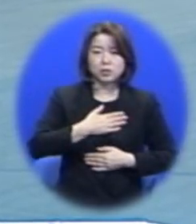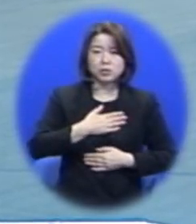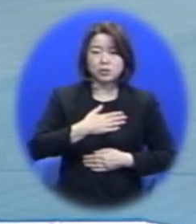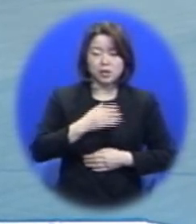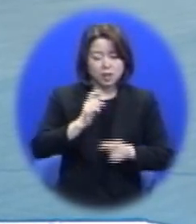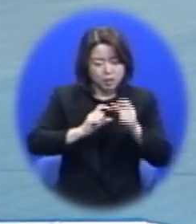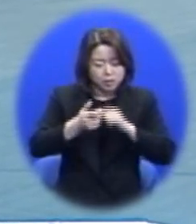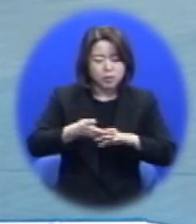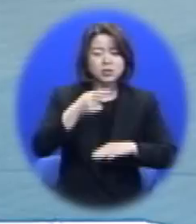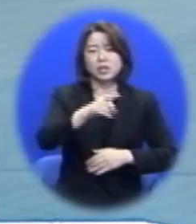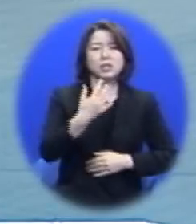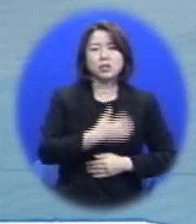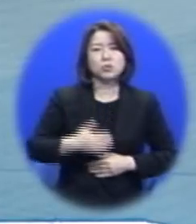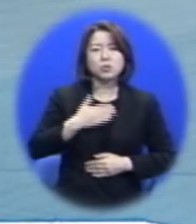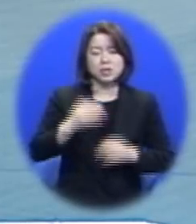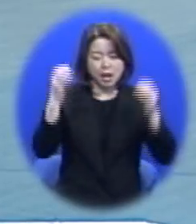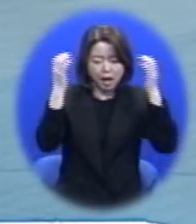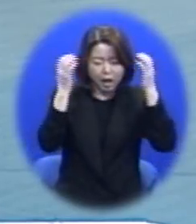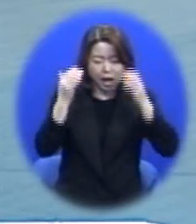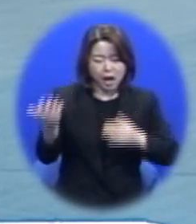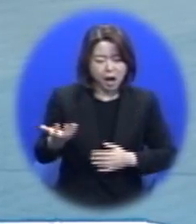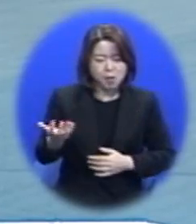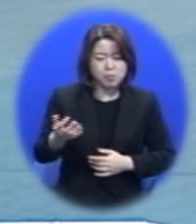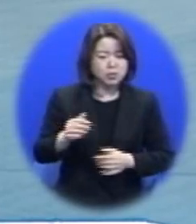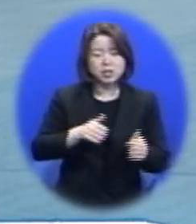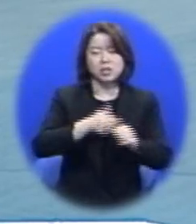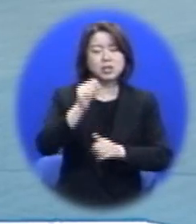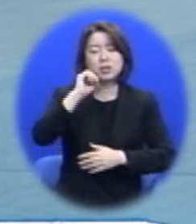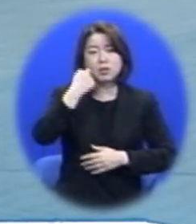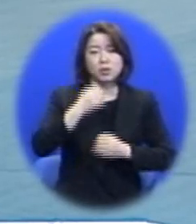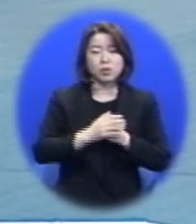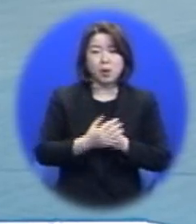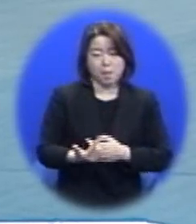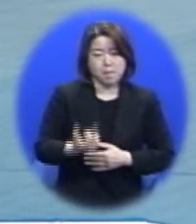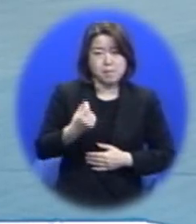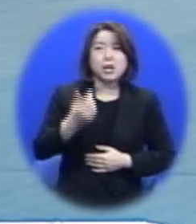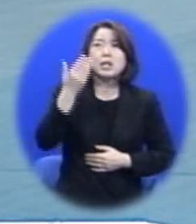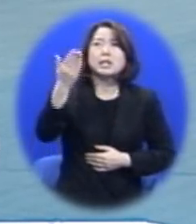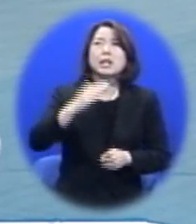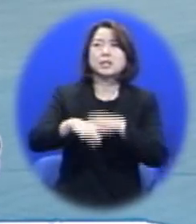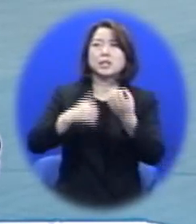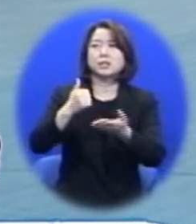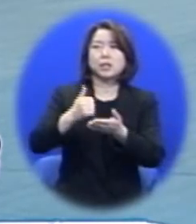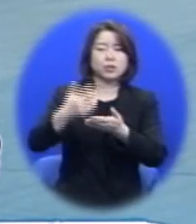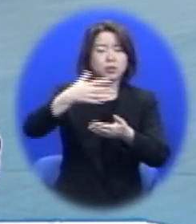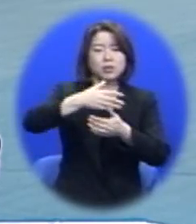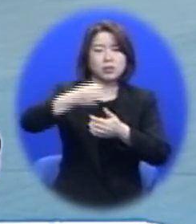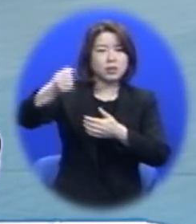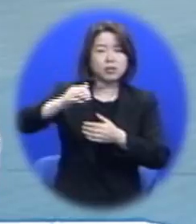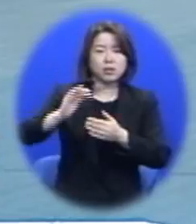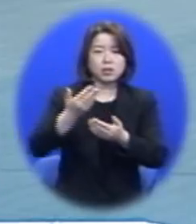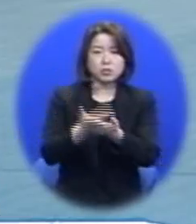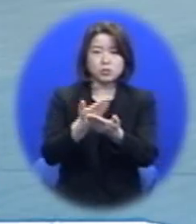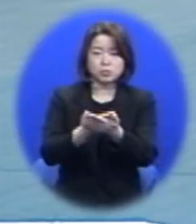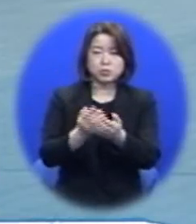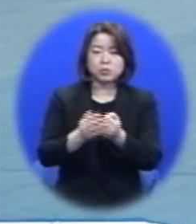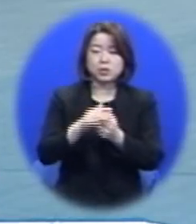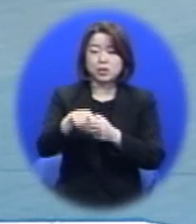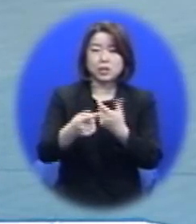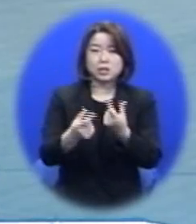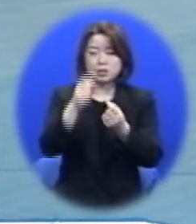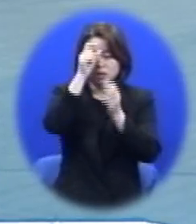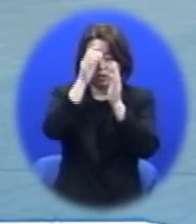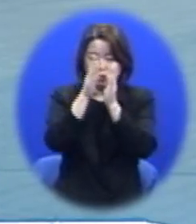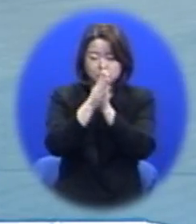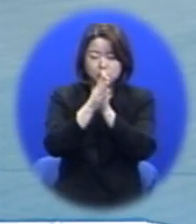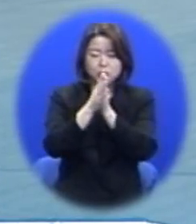육체적 고통을 이겨낼 수가 없습니다. 저를 빨리 당신의 나라로 데려가 주십시오. 그렇게 기도하는